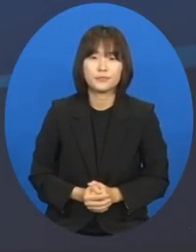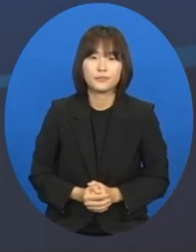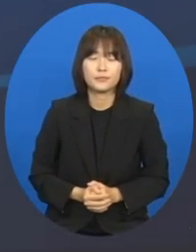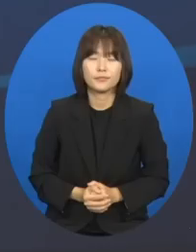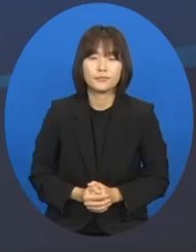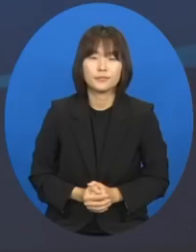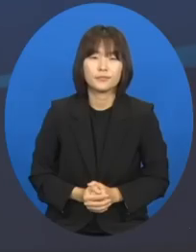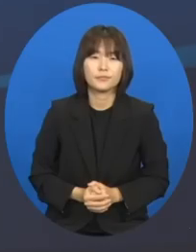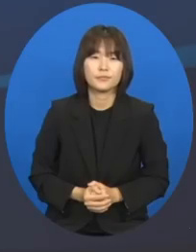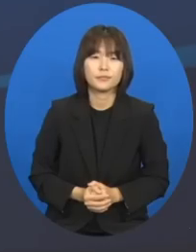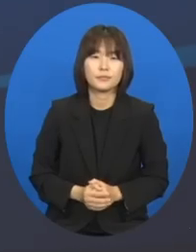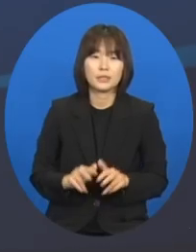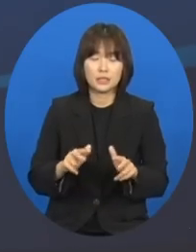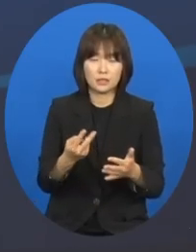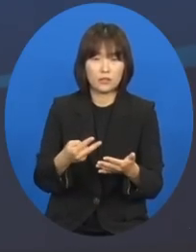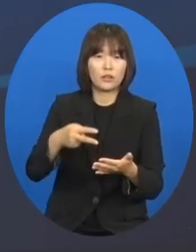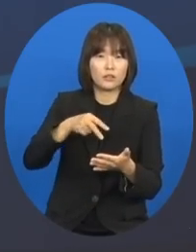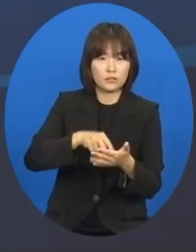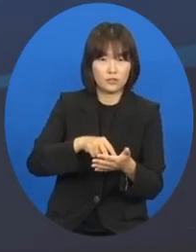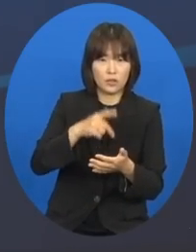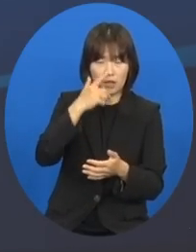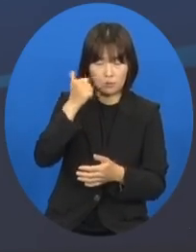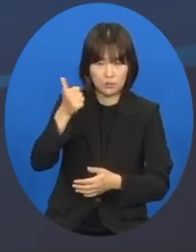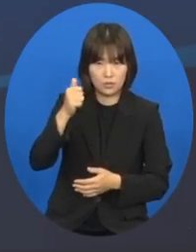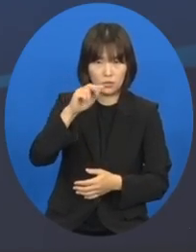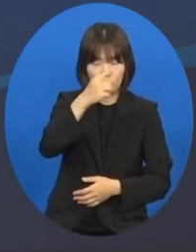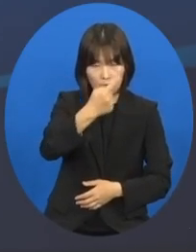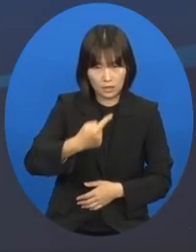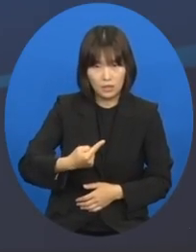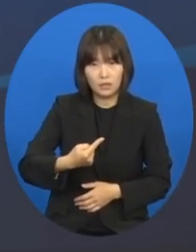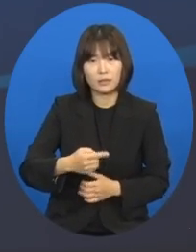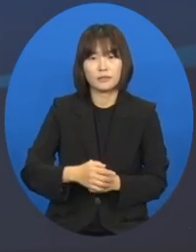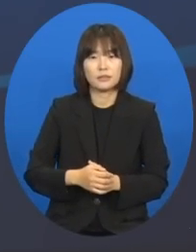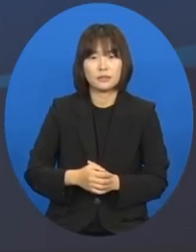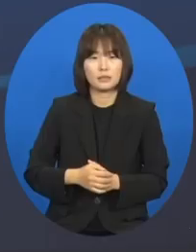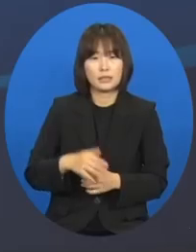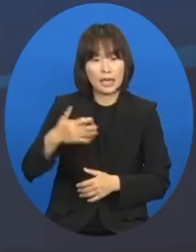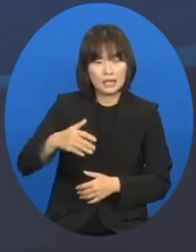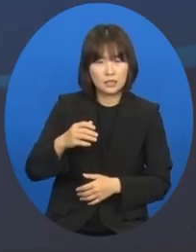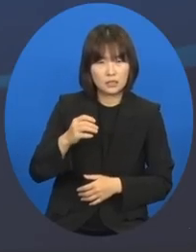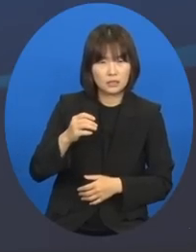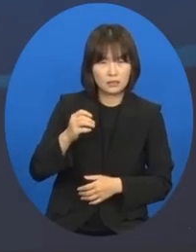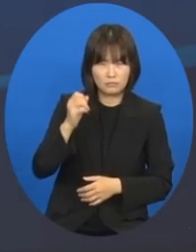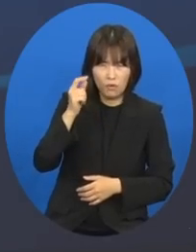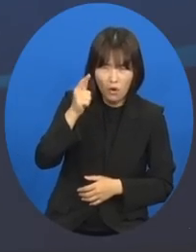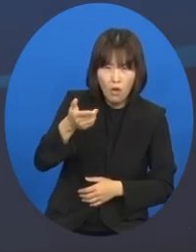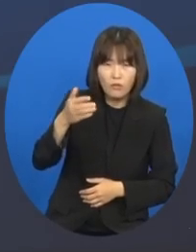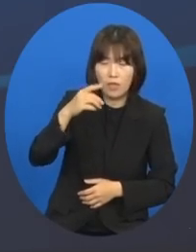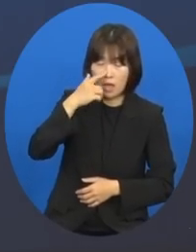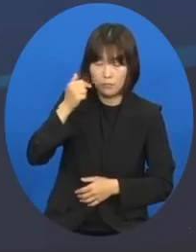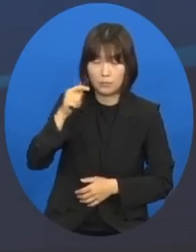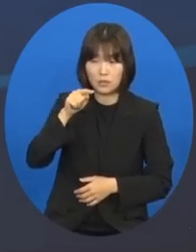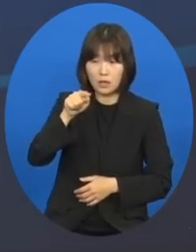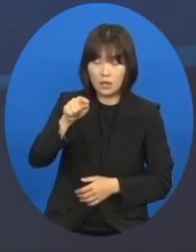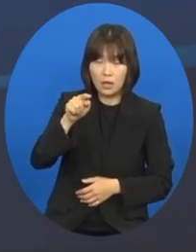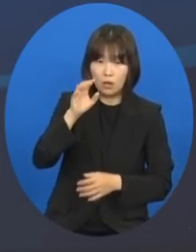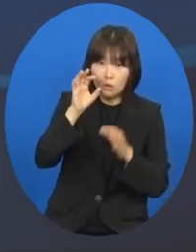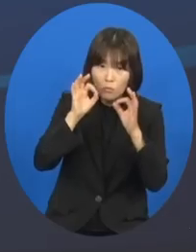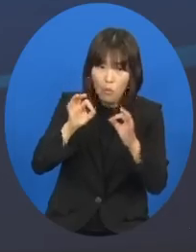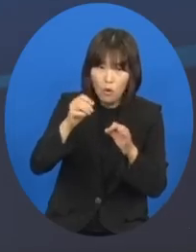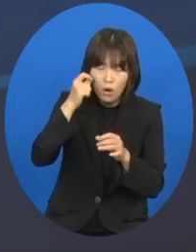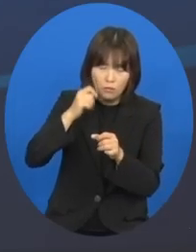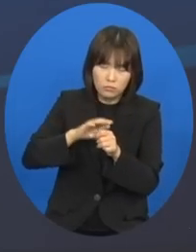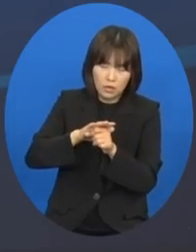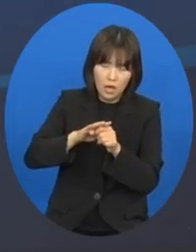읽어보겠습니다 시작 2에 일어나서 아버지께로 돌아가니라 아직도 거리가 먼데 아버지가 그를 보고 측근히